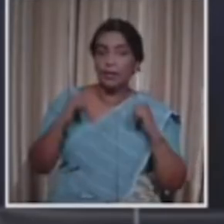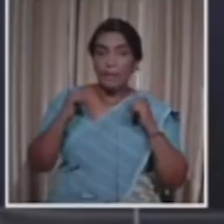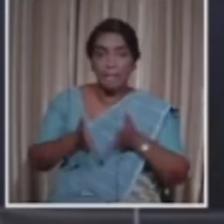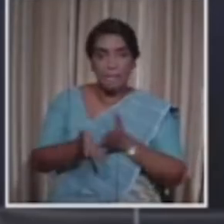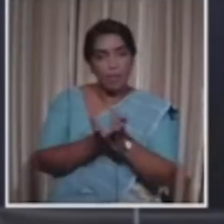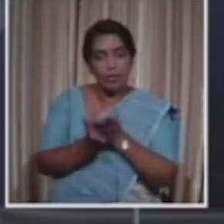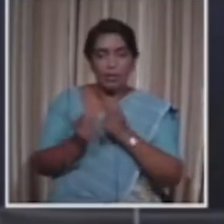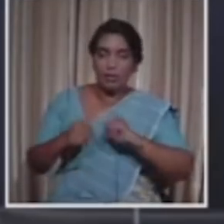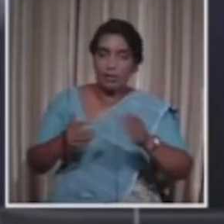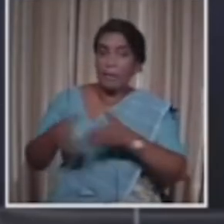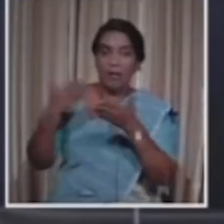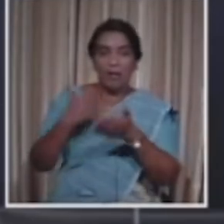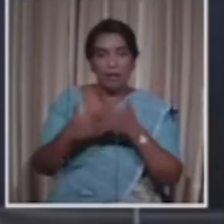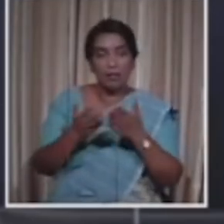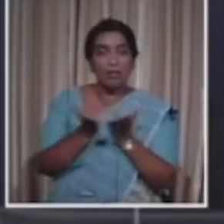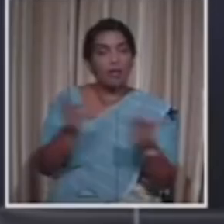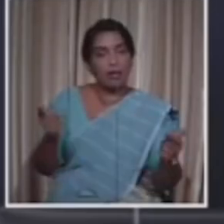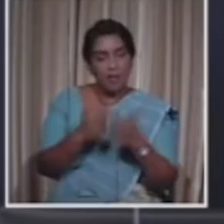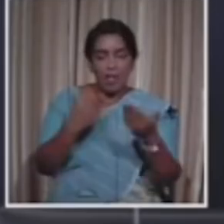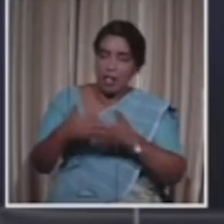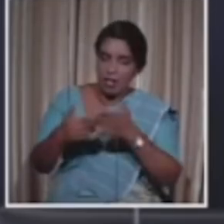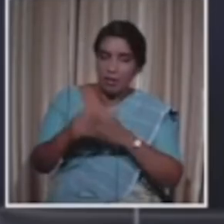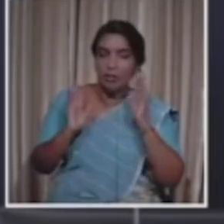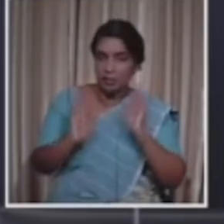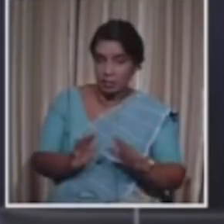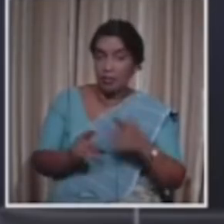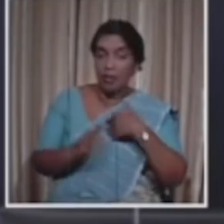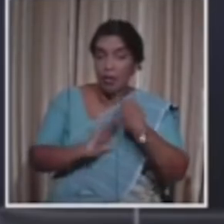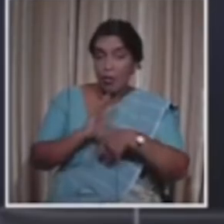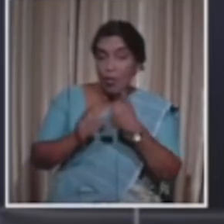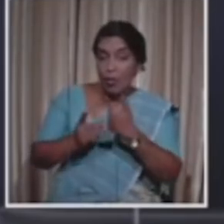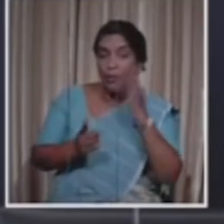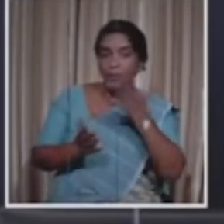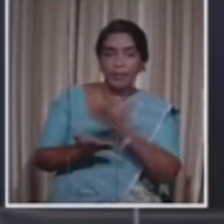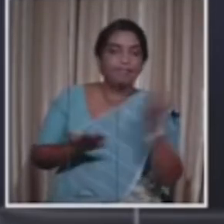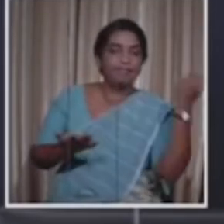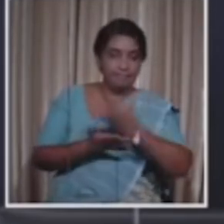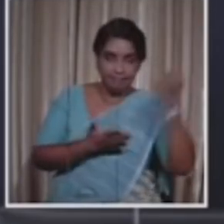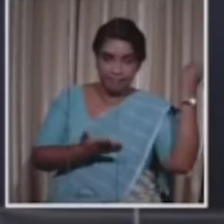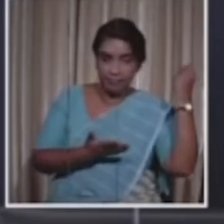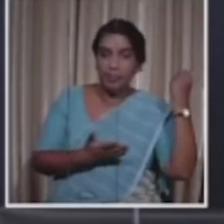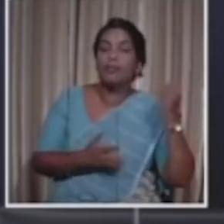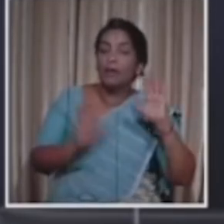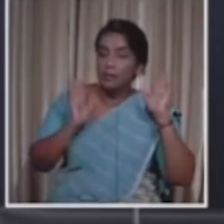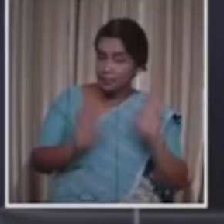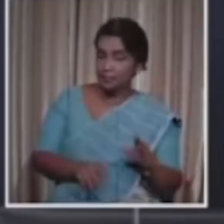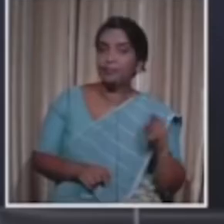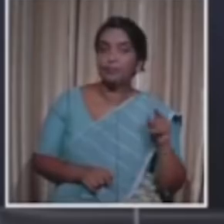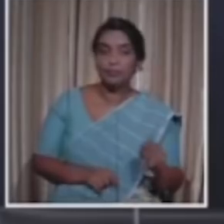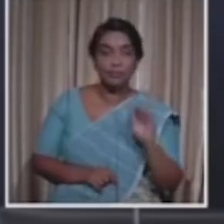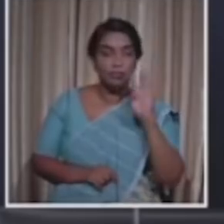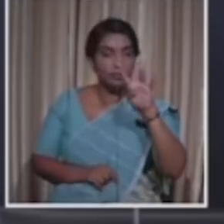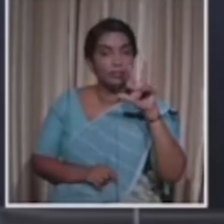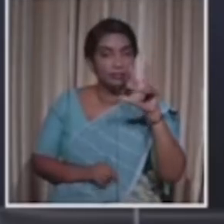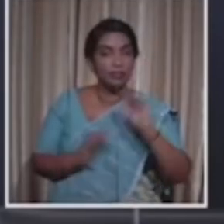dua, paral he dua, warai wal he dua kala. Namut, eh aya, eh mau tamai dah kali. Namut, hatali satu